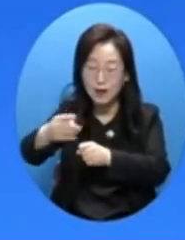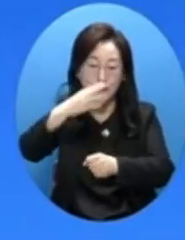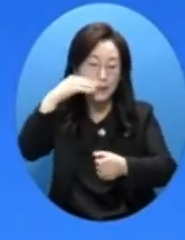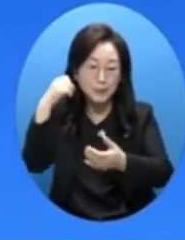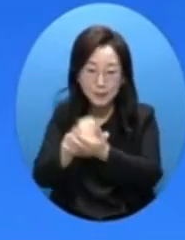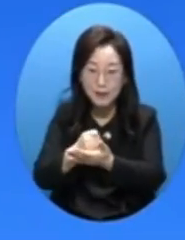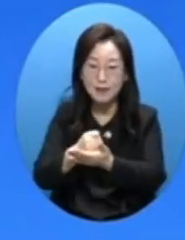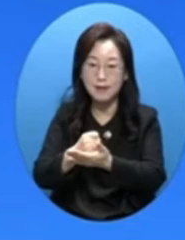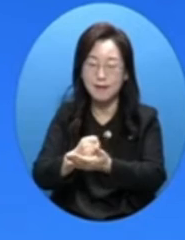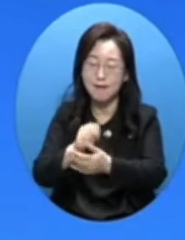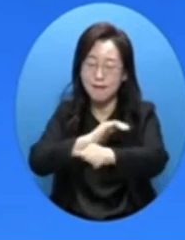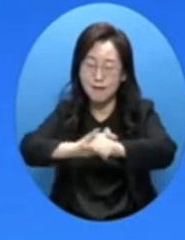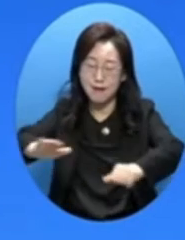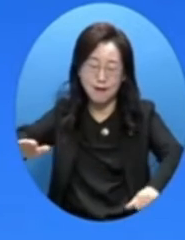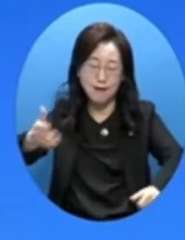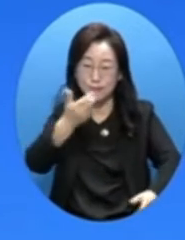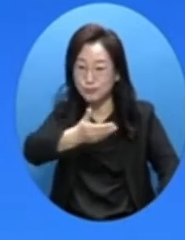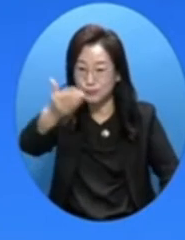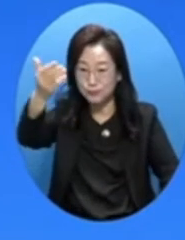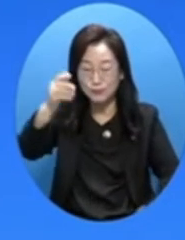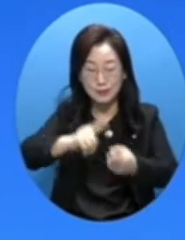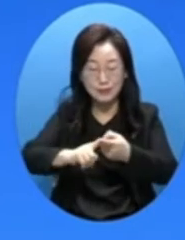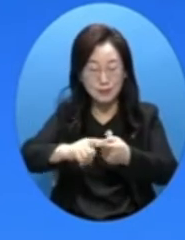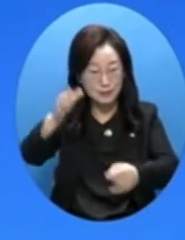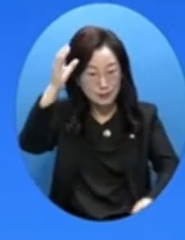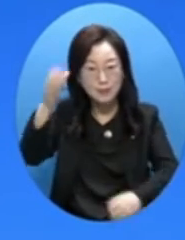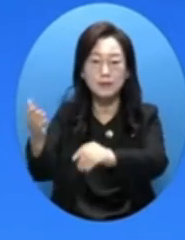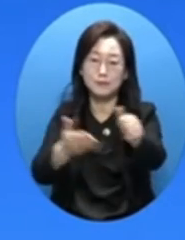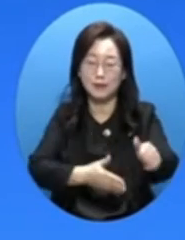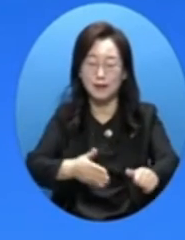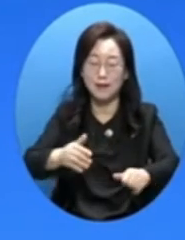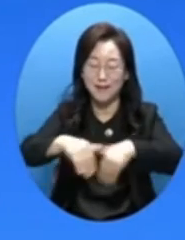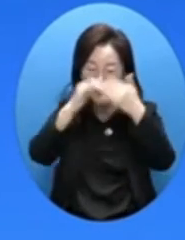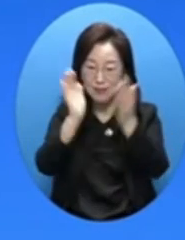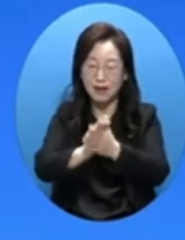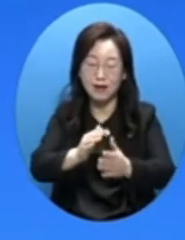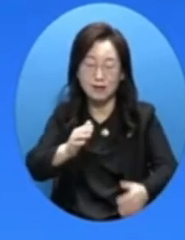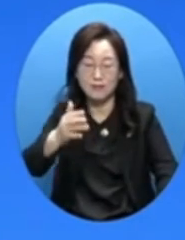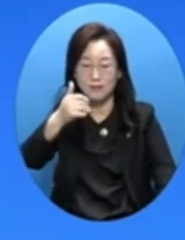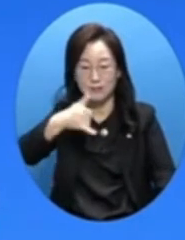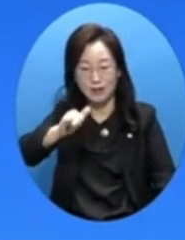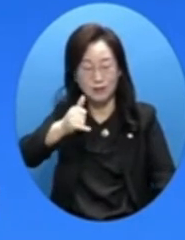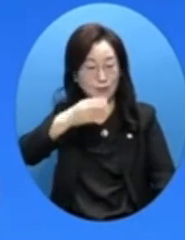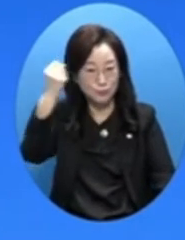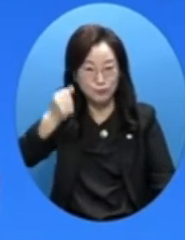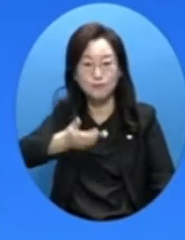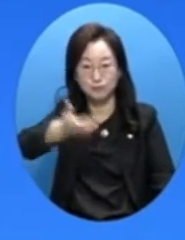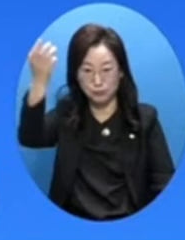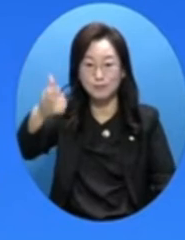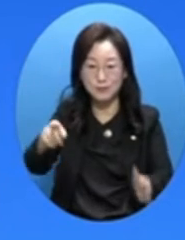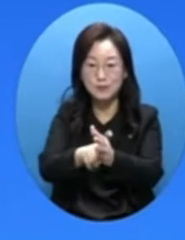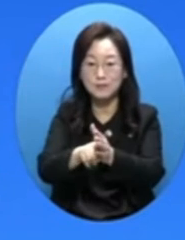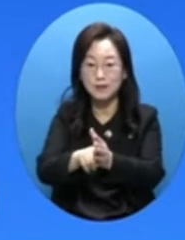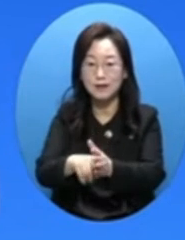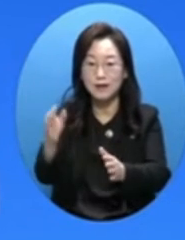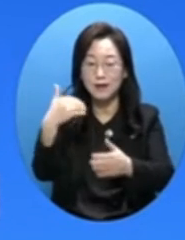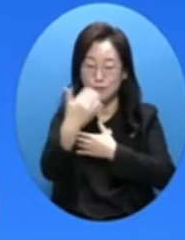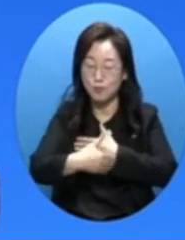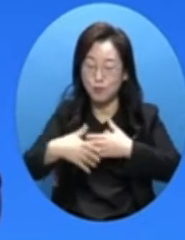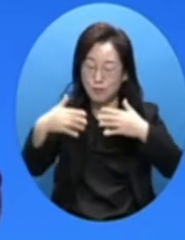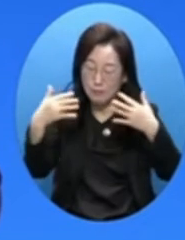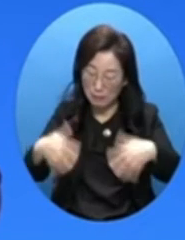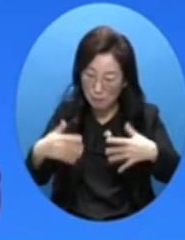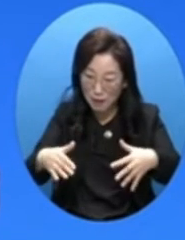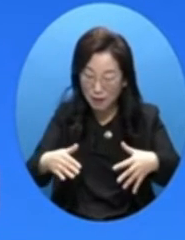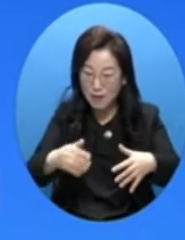형통하게 되고 잘된 모습을 바라보시기 바랍니다. 여러분의 자녀에 다 잘되게 될 것입니다. 몸이 늘 아팠던 분은 내내 건강한 모습으로 한 해 동안